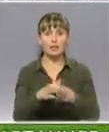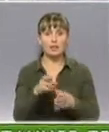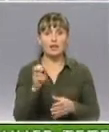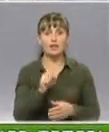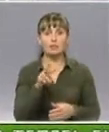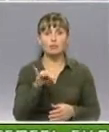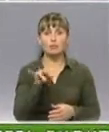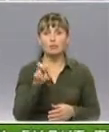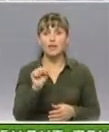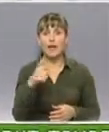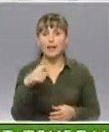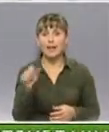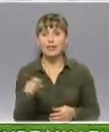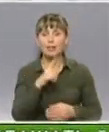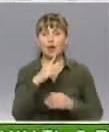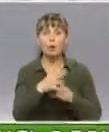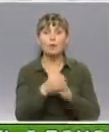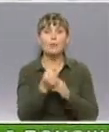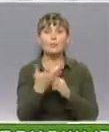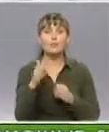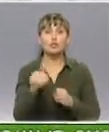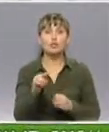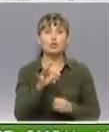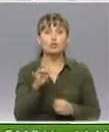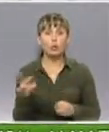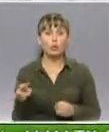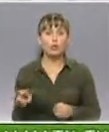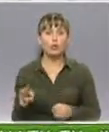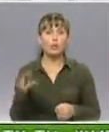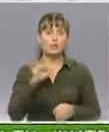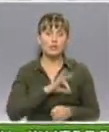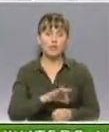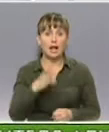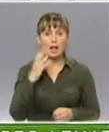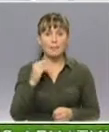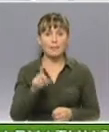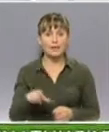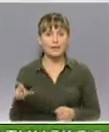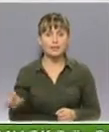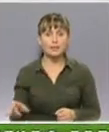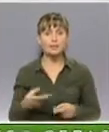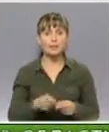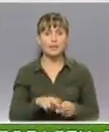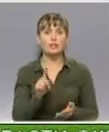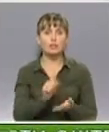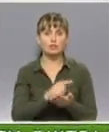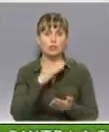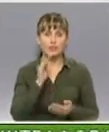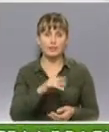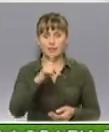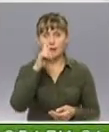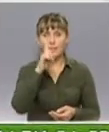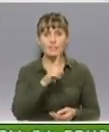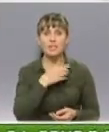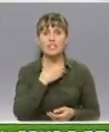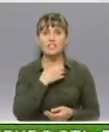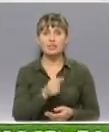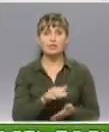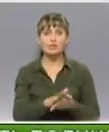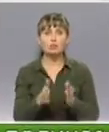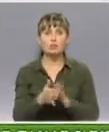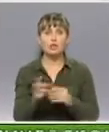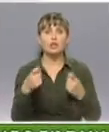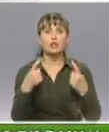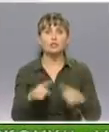уже в этом месяце. Около 15 тысяч тонн предназначено для потребителей Алматы. Этого должно хватить примерно на месяц. Дефицитная ситуация на